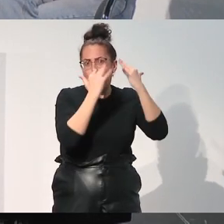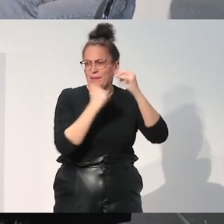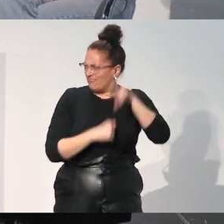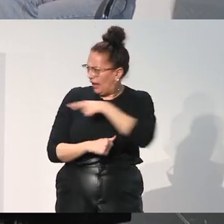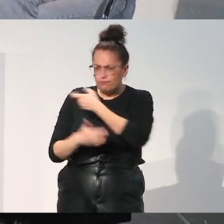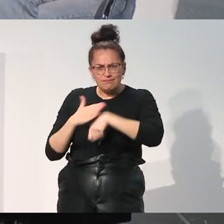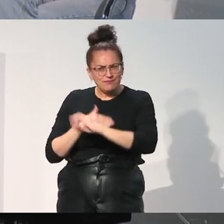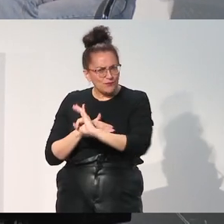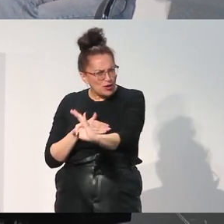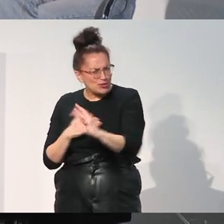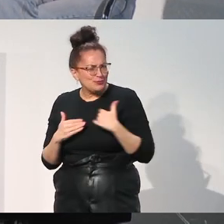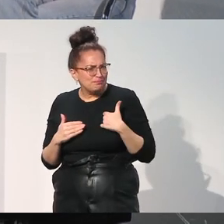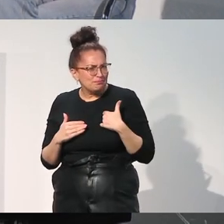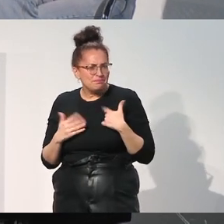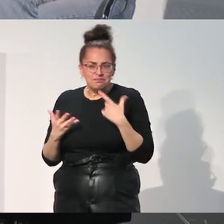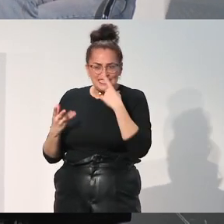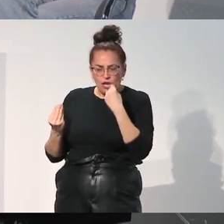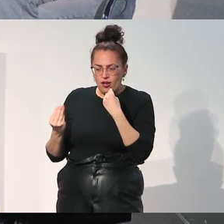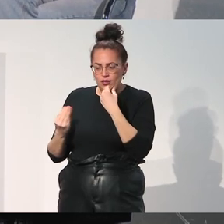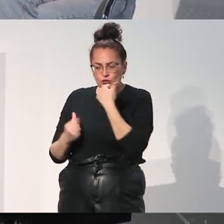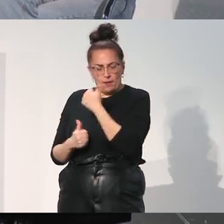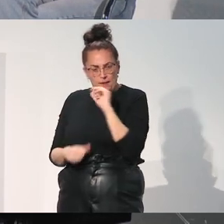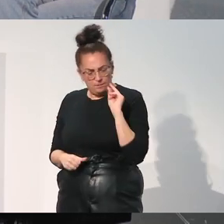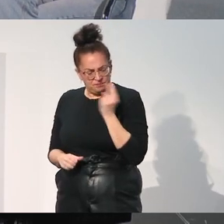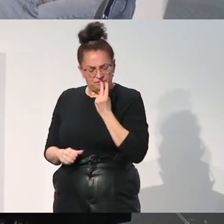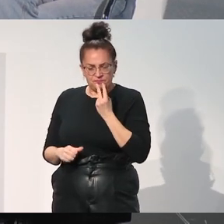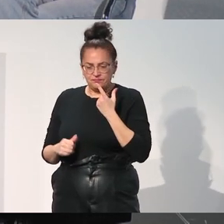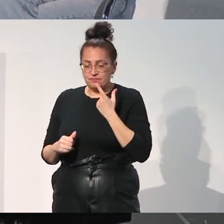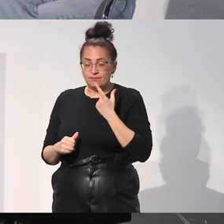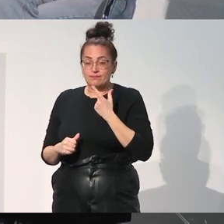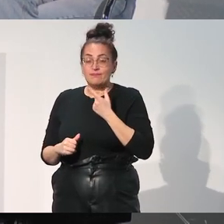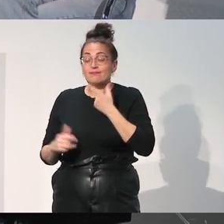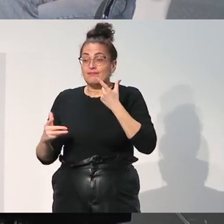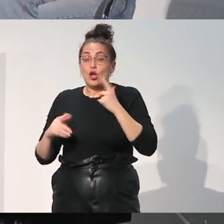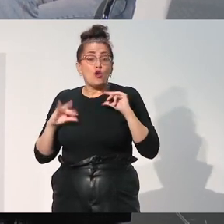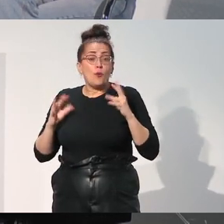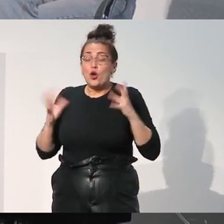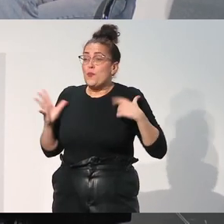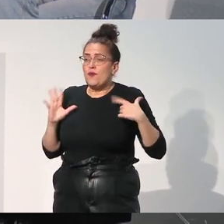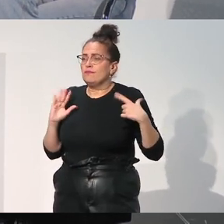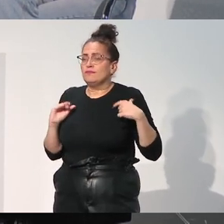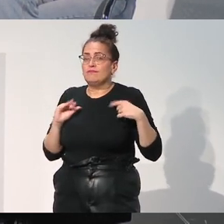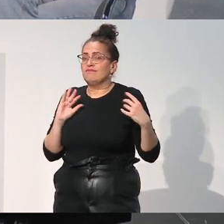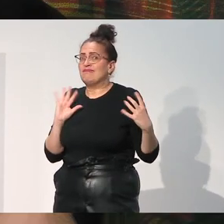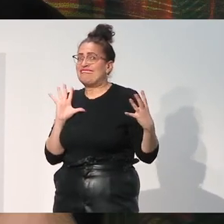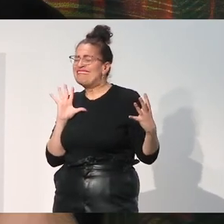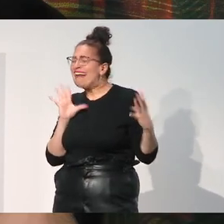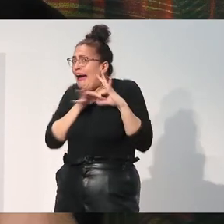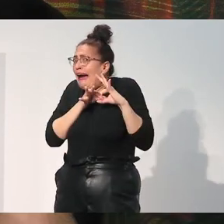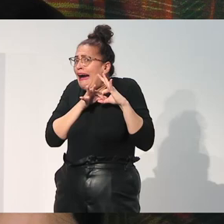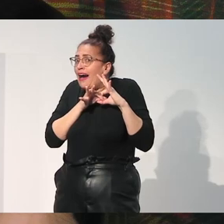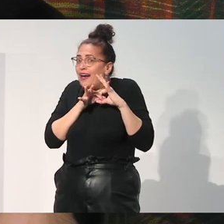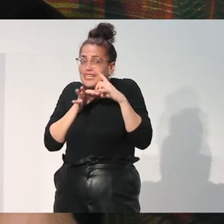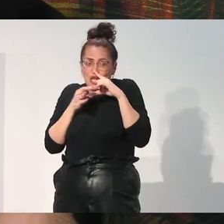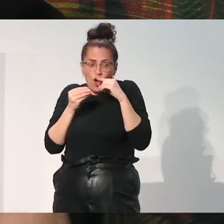en France et qu'il y a quelque chose où vous vous sentez intimement relié à ces artistes. Vous évoquez des peintres aussi, des tableaux qui vous ont marqué, et comment est-ce